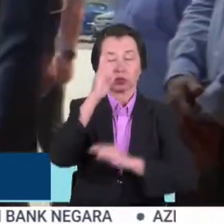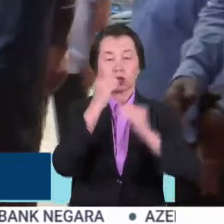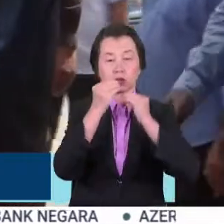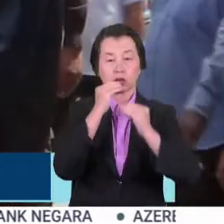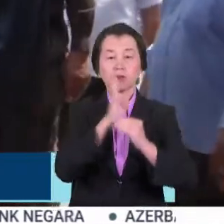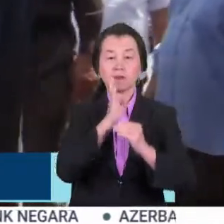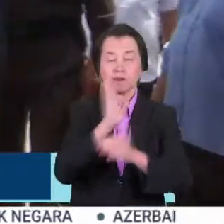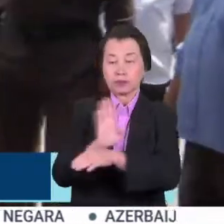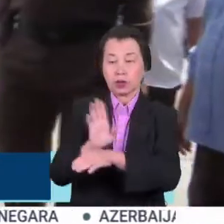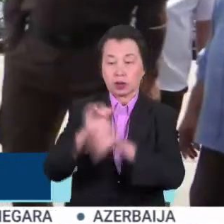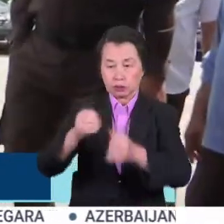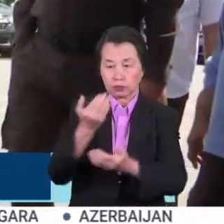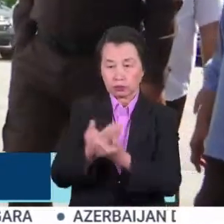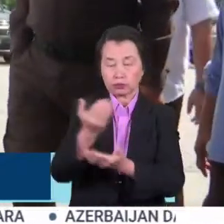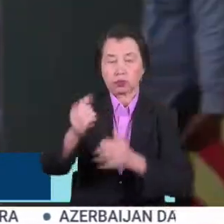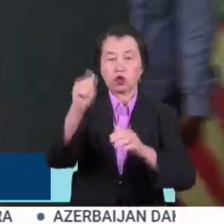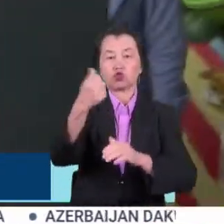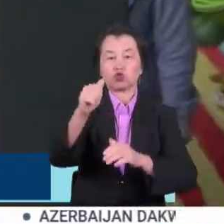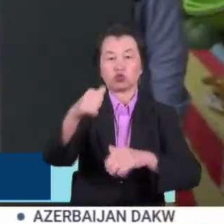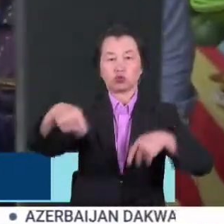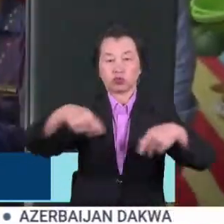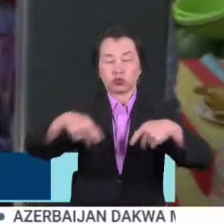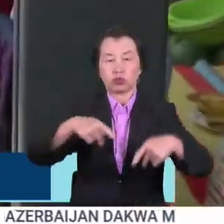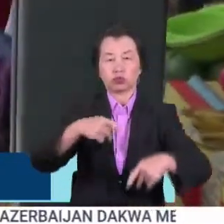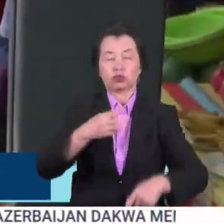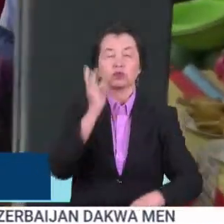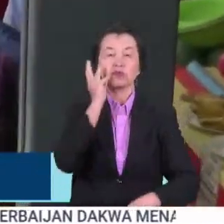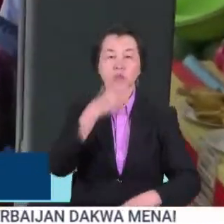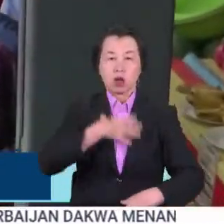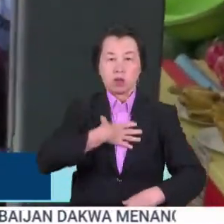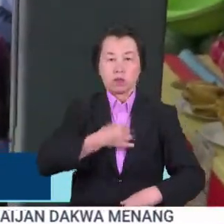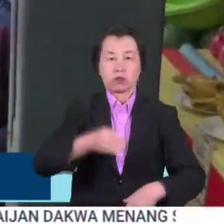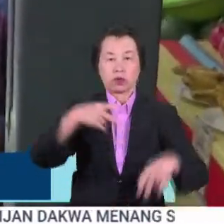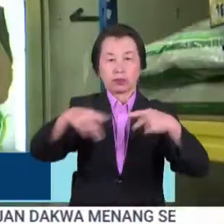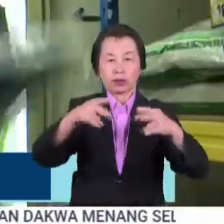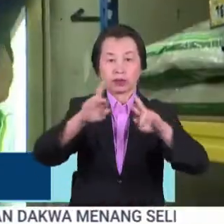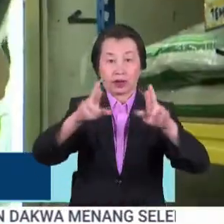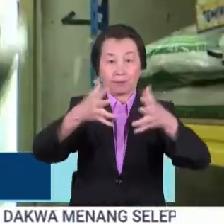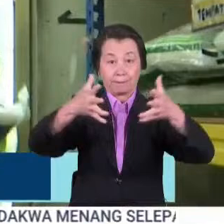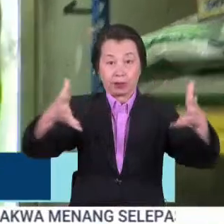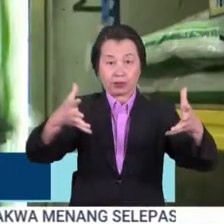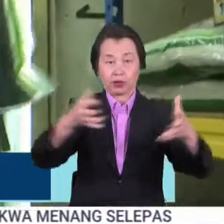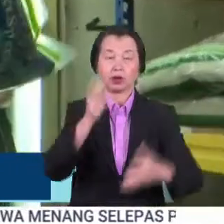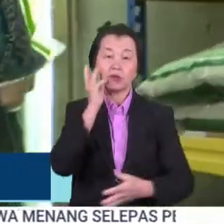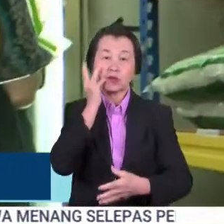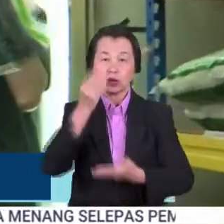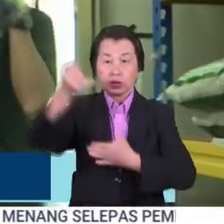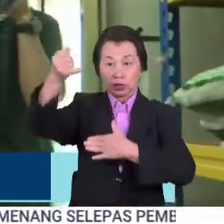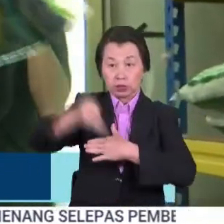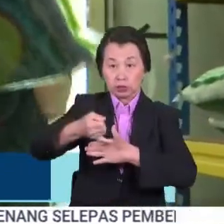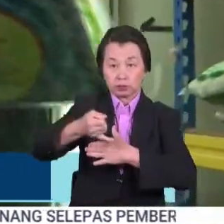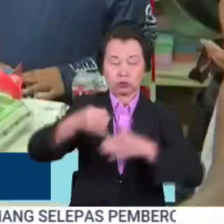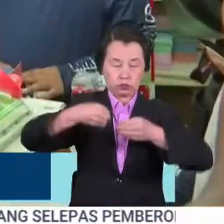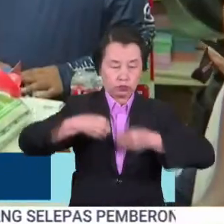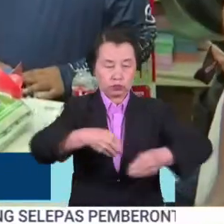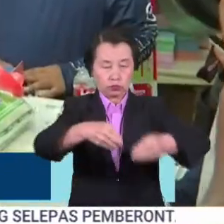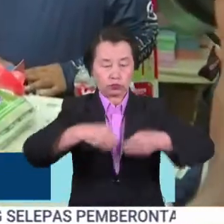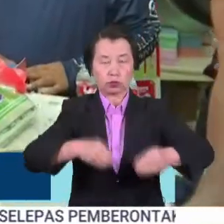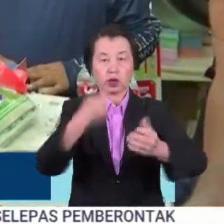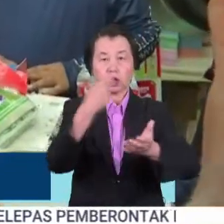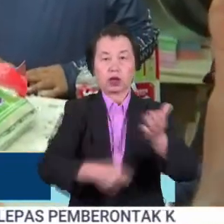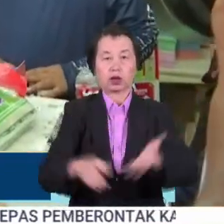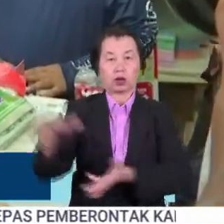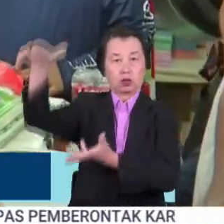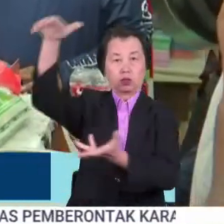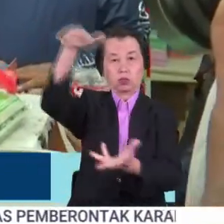berkata peniaga hanya dibenar beli 10 kampit beras putih tempatan di pasar raya besar, manakala beras import pula dijual pada